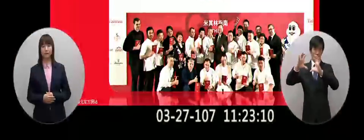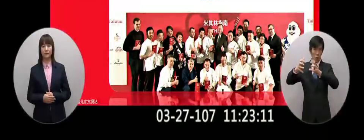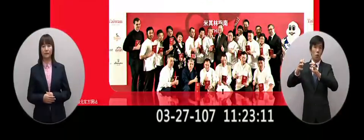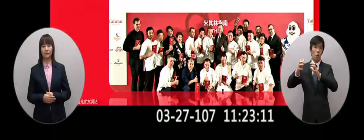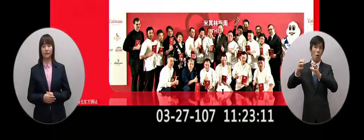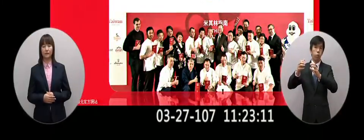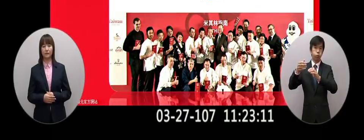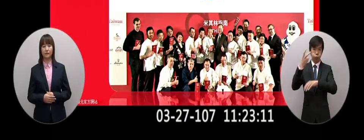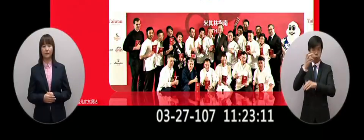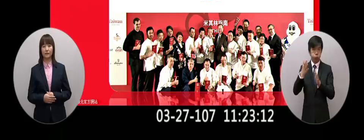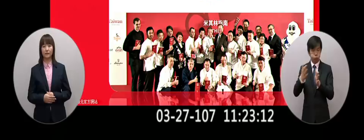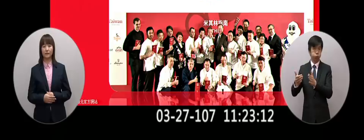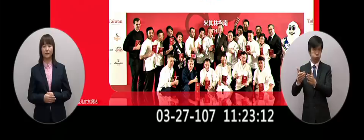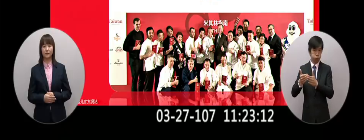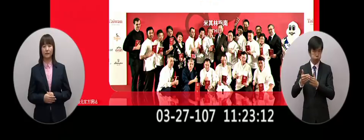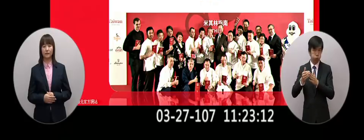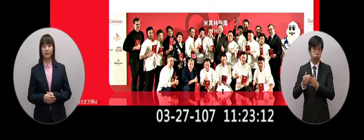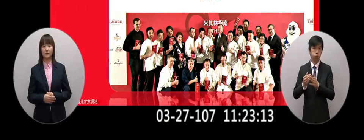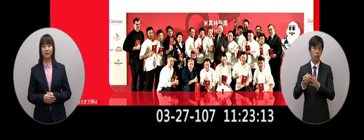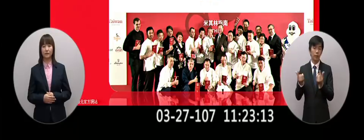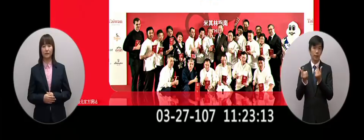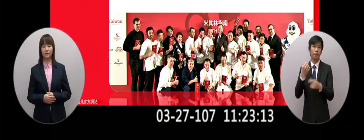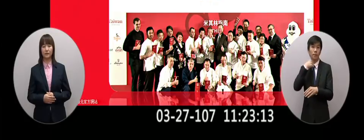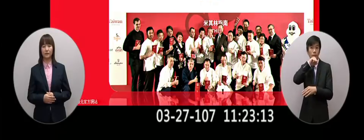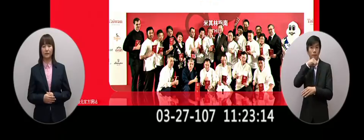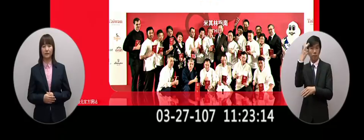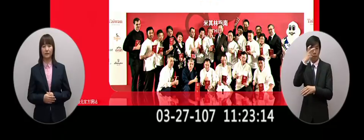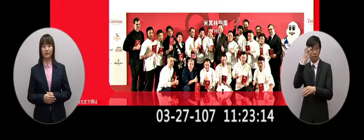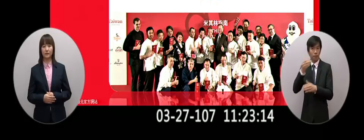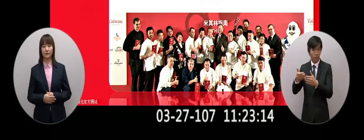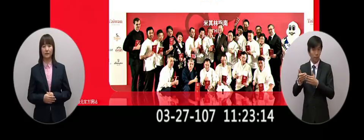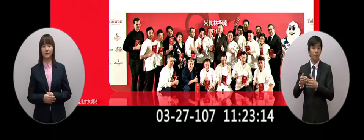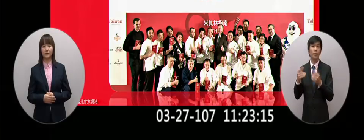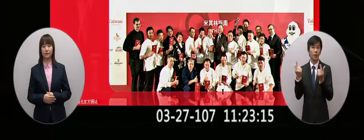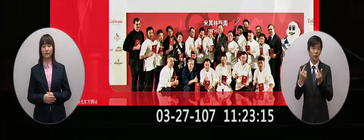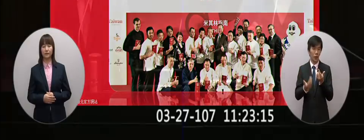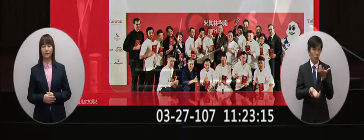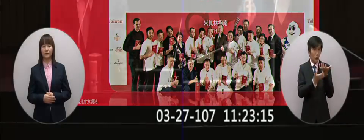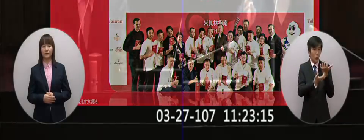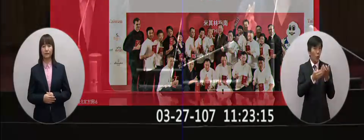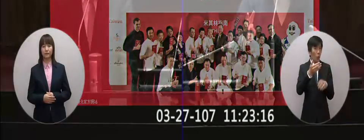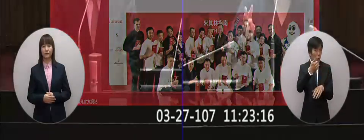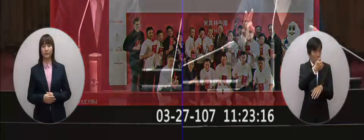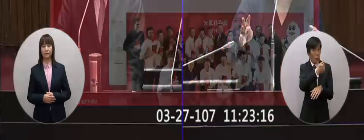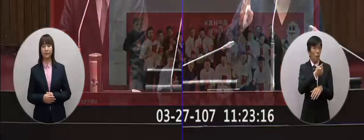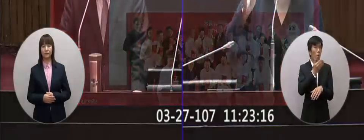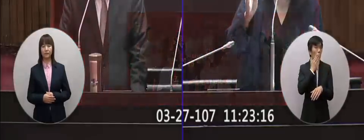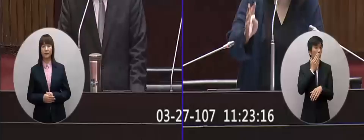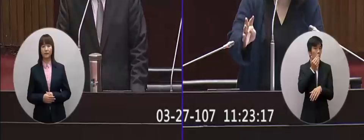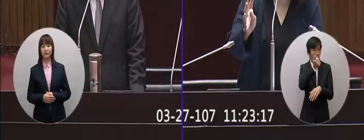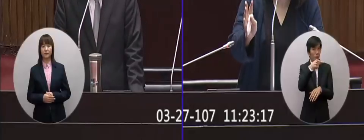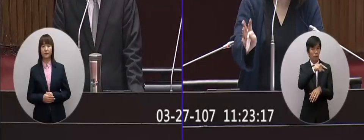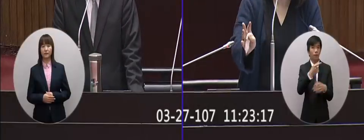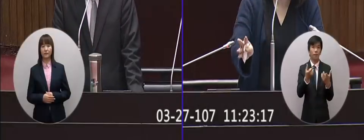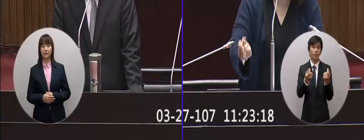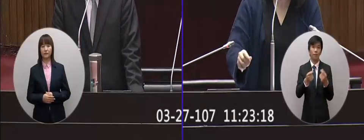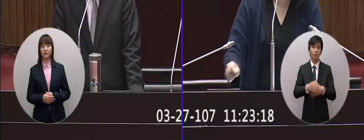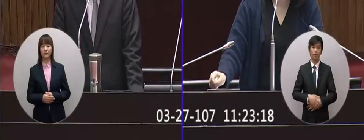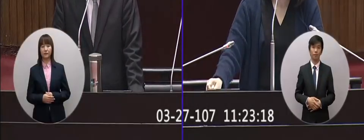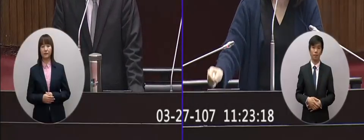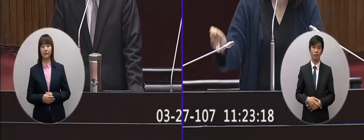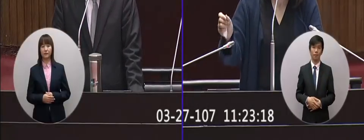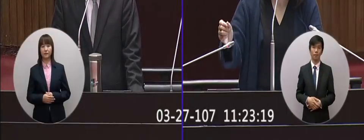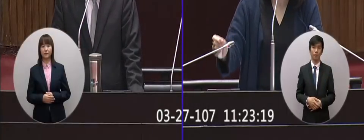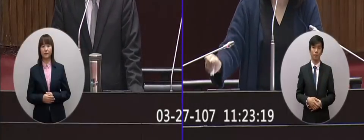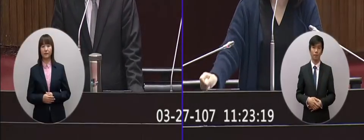说，治理国家、治理台湾，就像是要烹饪这些鱼，好，我们要去看到底要怎么样